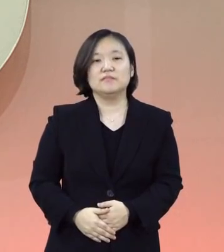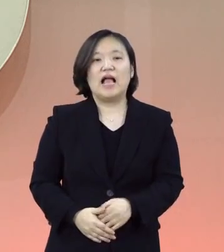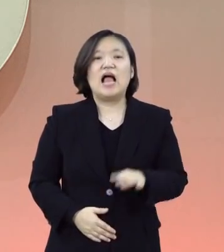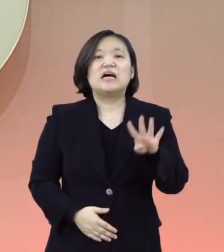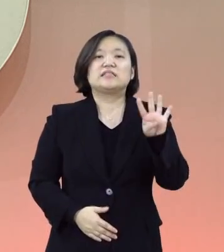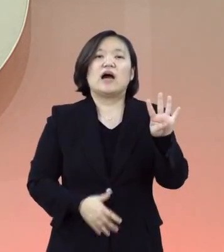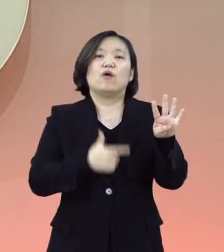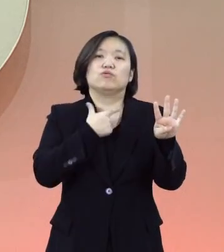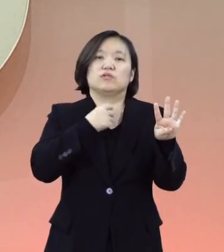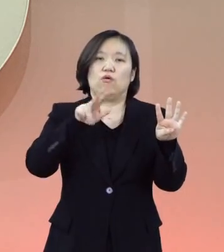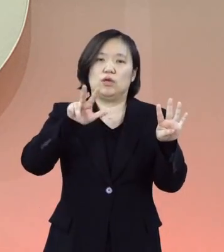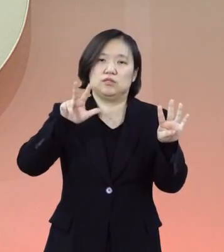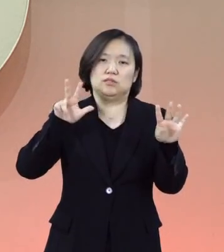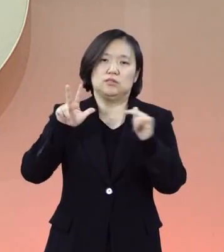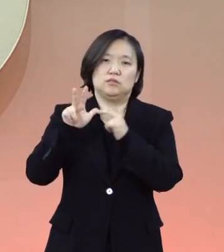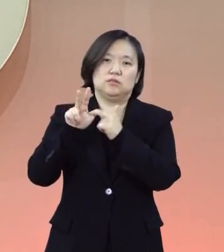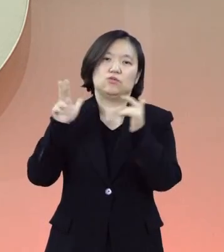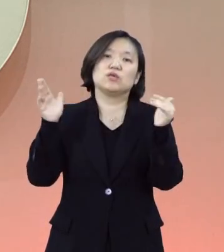사옹서원으로 마무리해라.